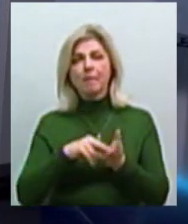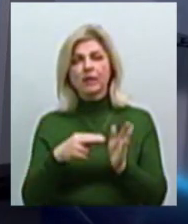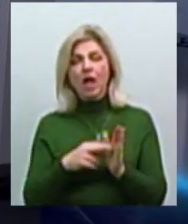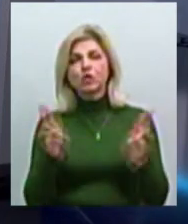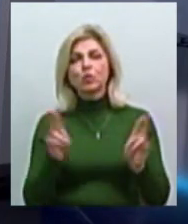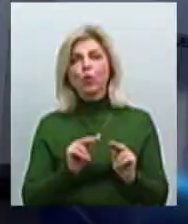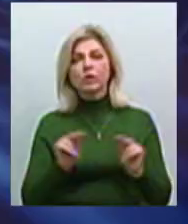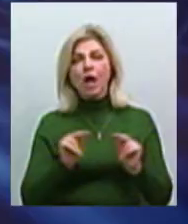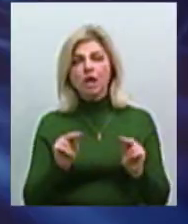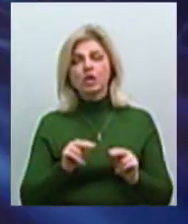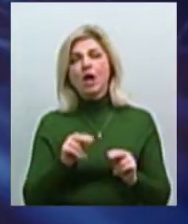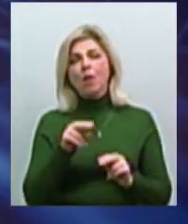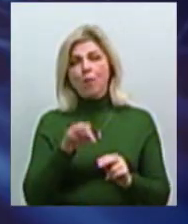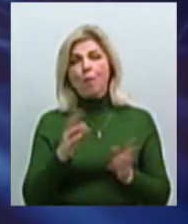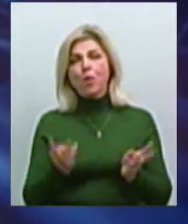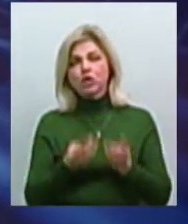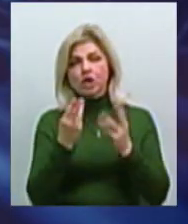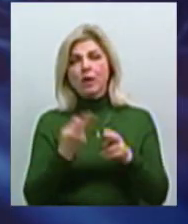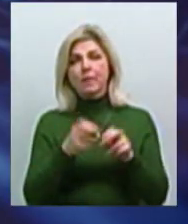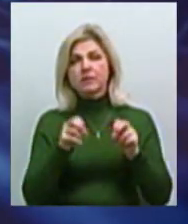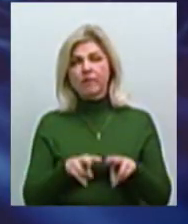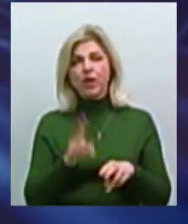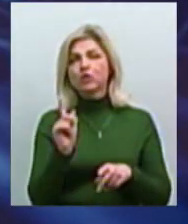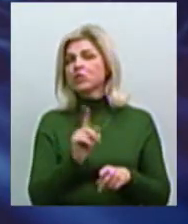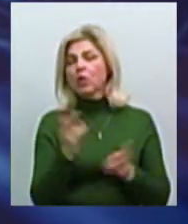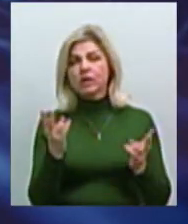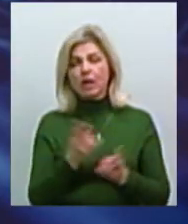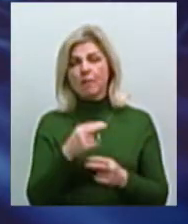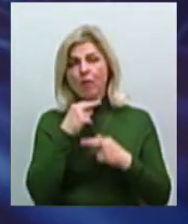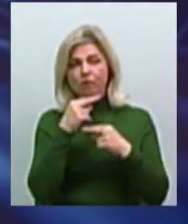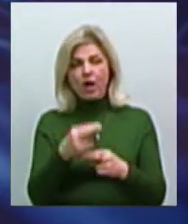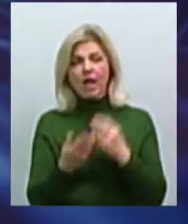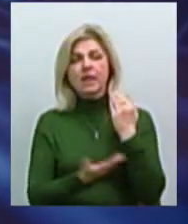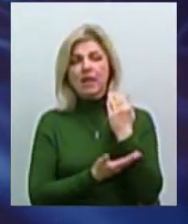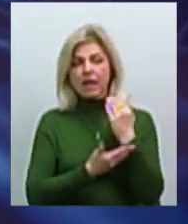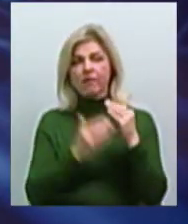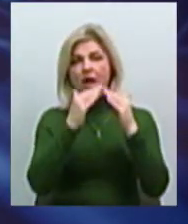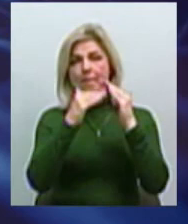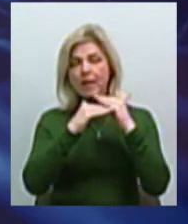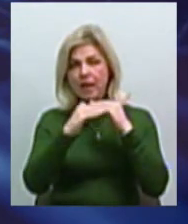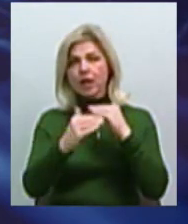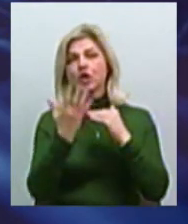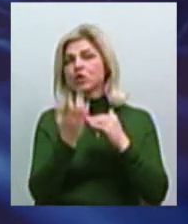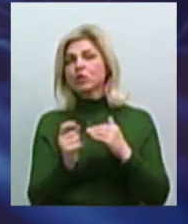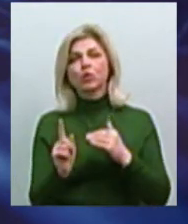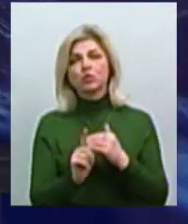пожежної безпеки. На що треба звернути особливу увагу? Дерев'яні перекриття ми вже з'ясували. На що ще?